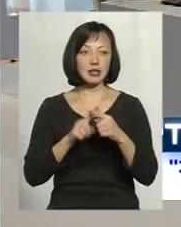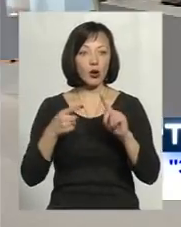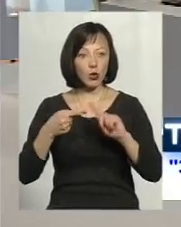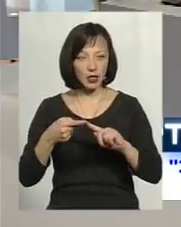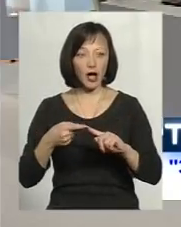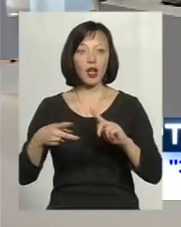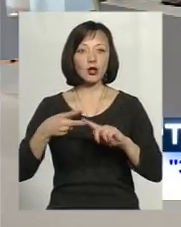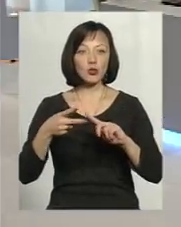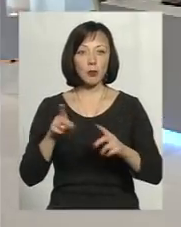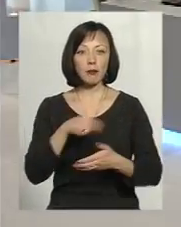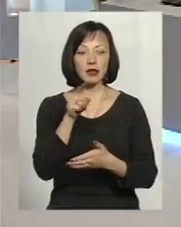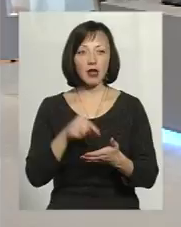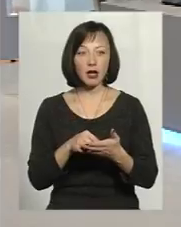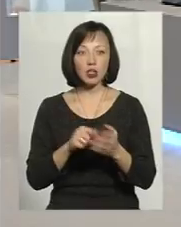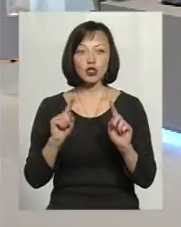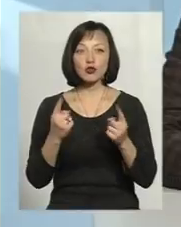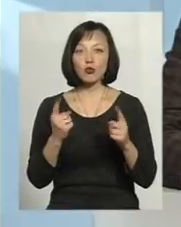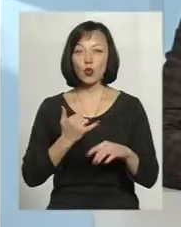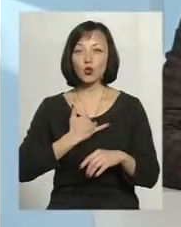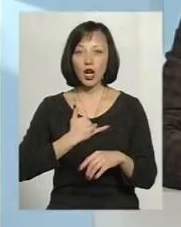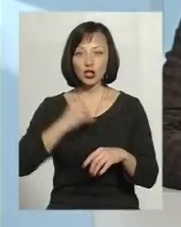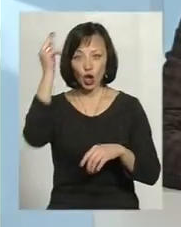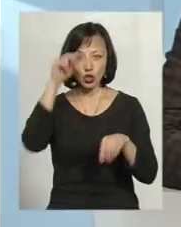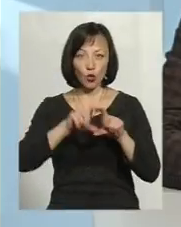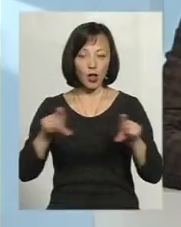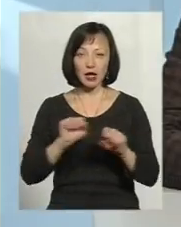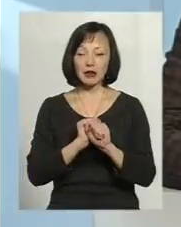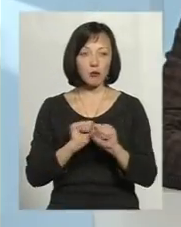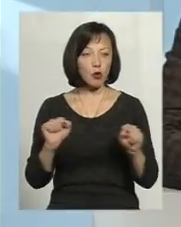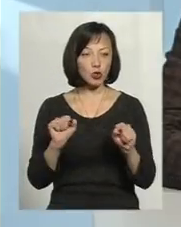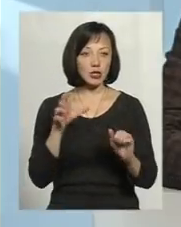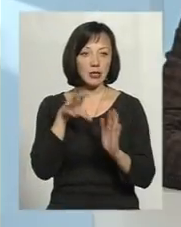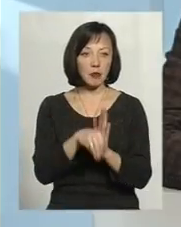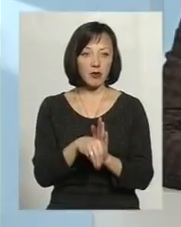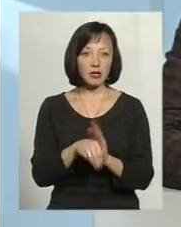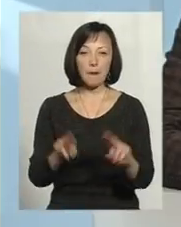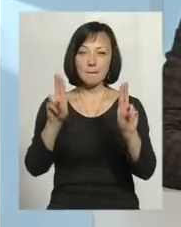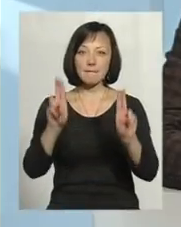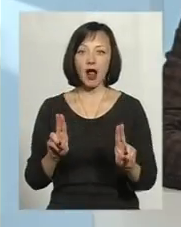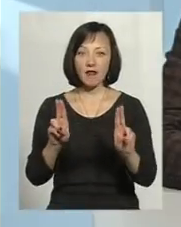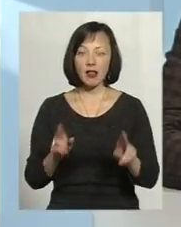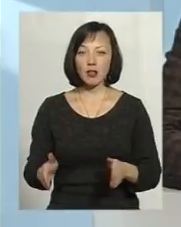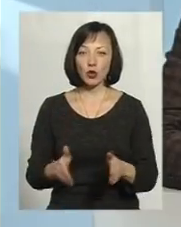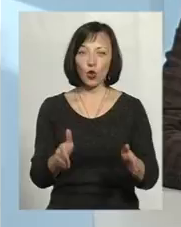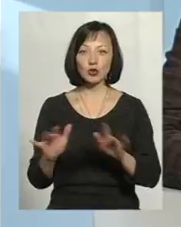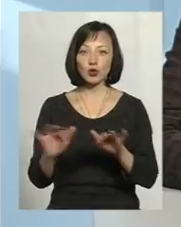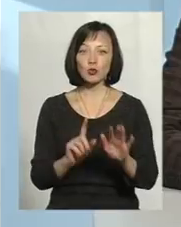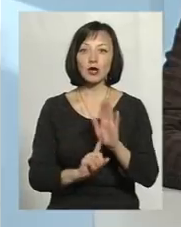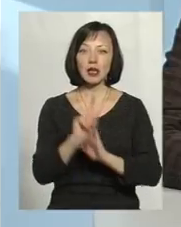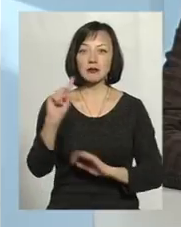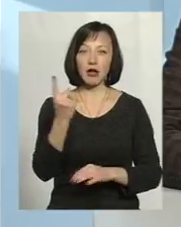питання. І друге питання. Чому в наших школах не можна запровадити правила дорожнього руху з першого